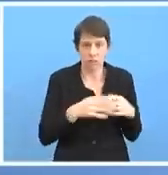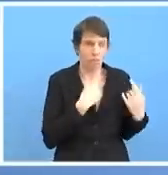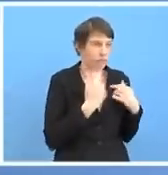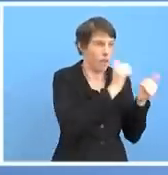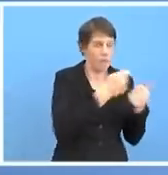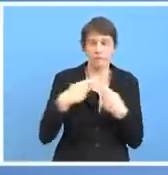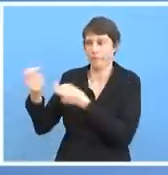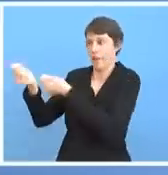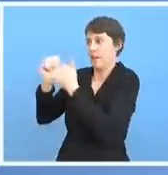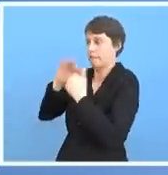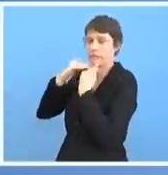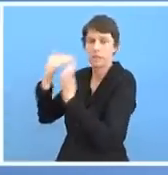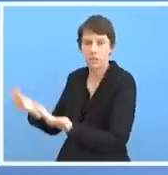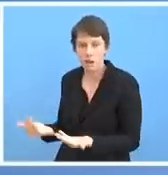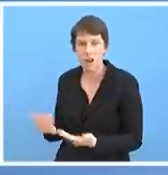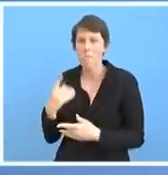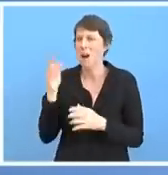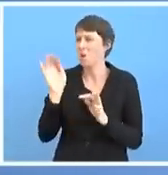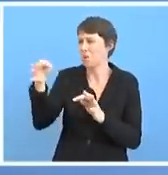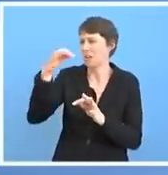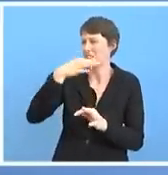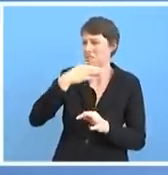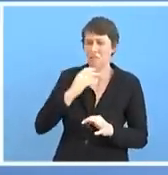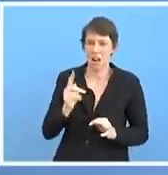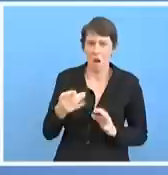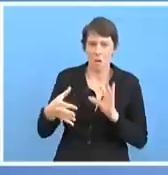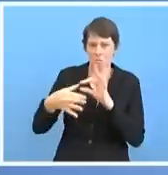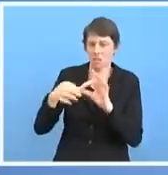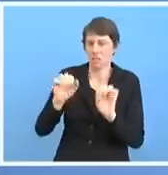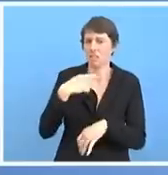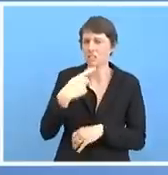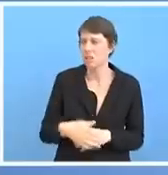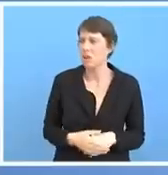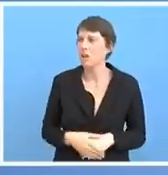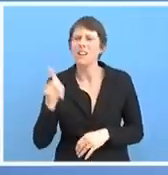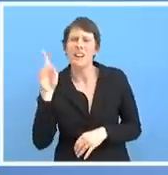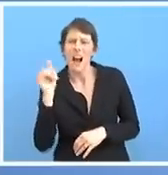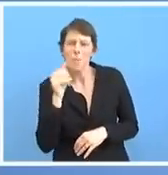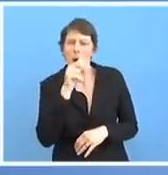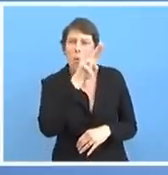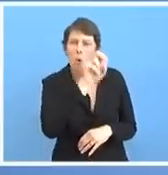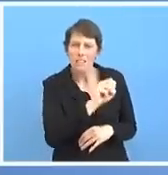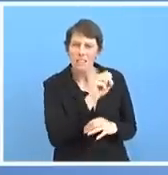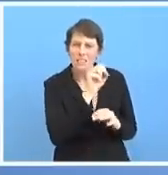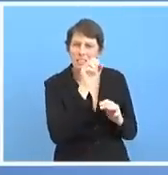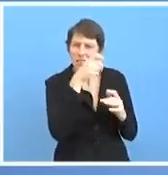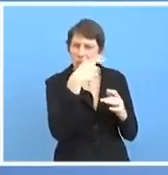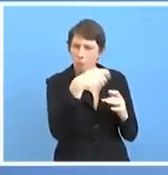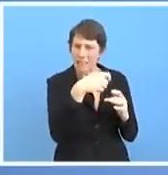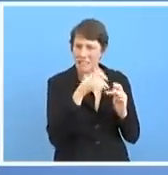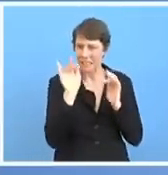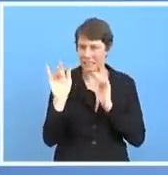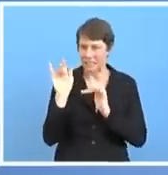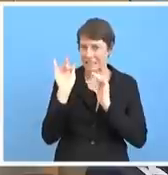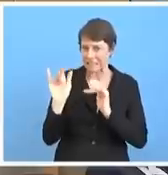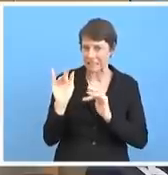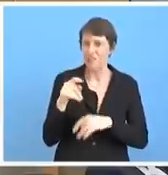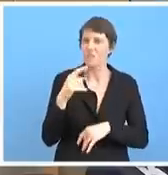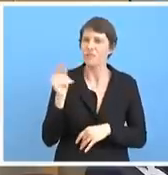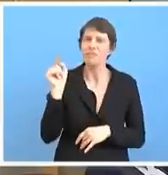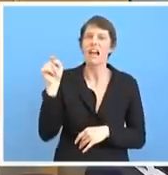Frage kann ich hier auch nichts sagen. Aber zur Kritik des US-Präsidenten an der WHO, dass sie nicht selbst nach China gegangen